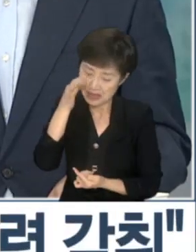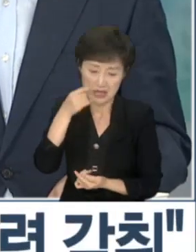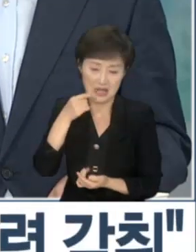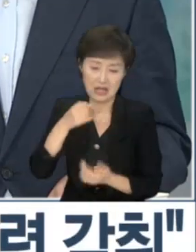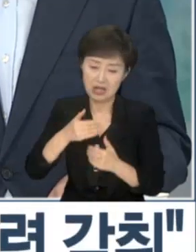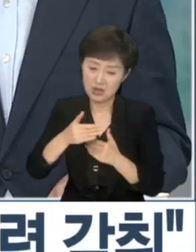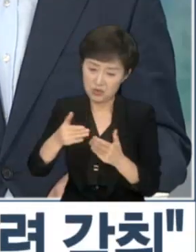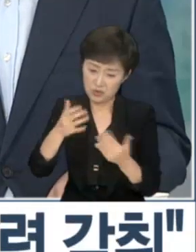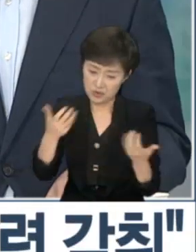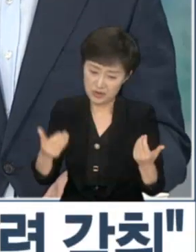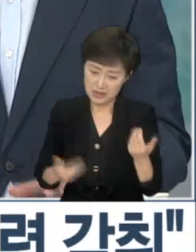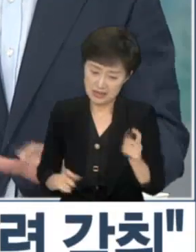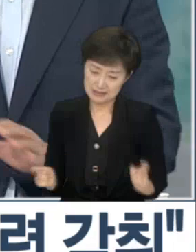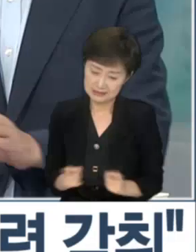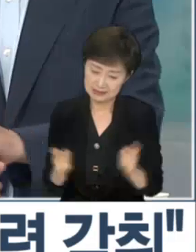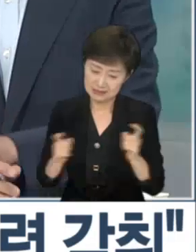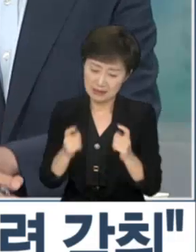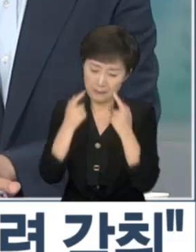것이다 이렇게 전망합니다